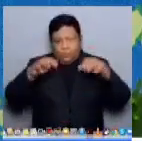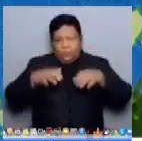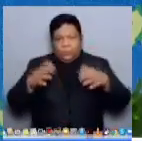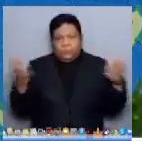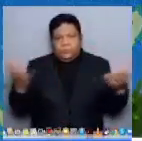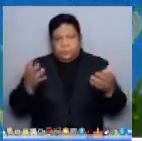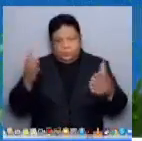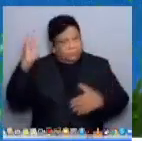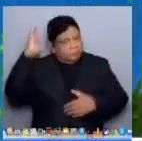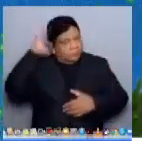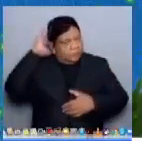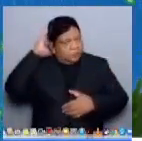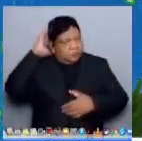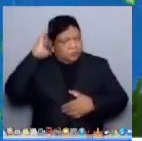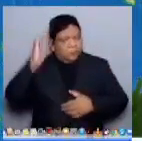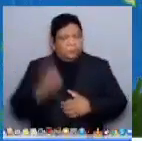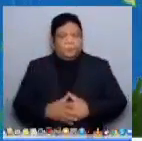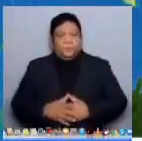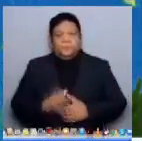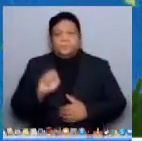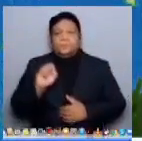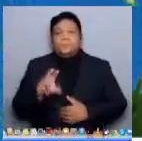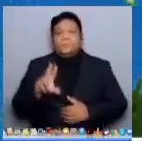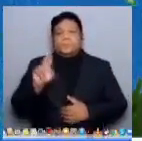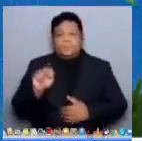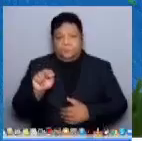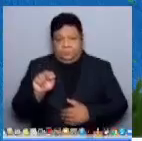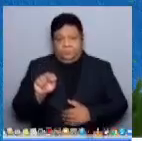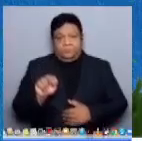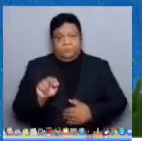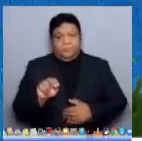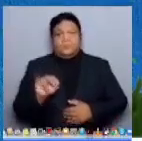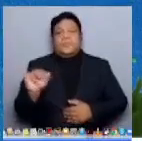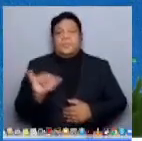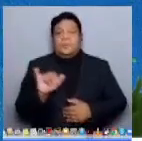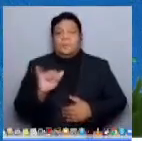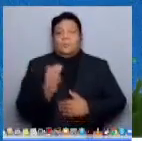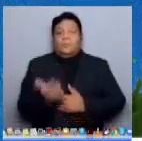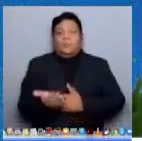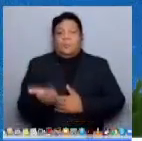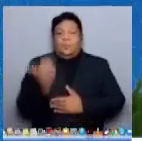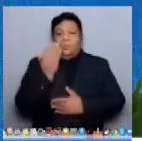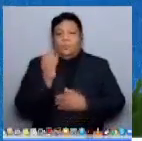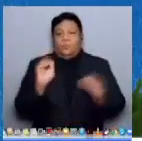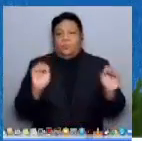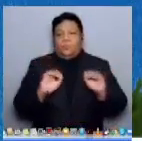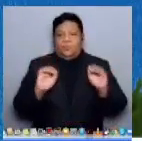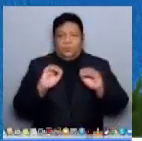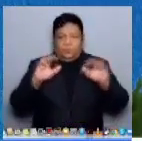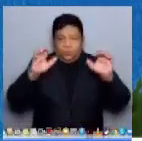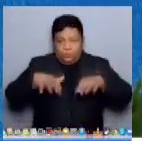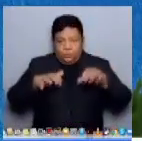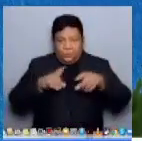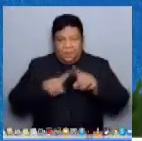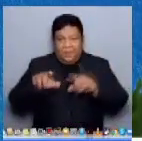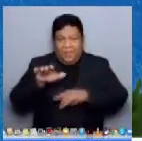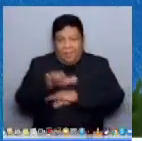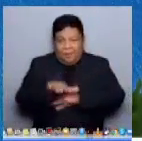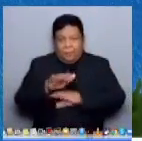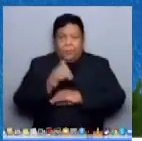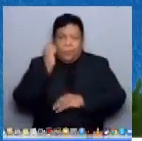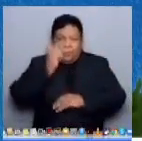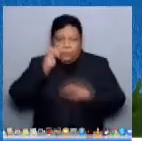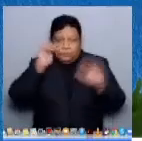Sabado. Maging sa Linggo, walang ulan sa umaga. Sa hapon, lagi makakaranas sa mga pag-ulan ang iba't ibang bahagi ng